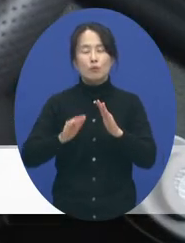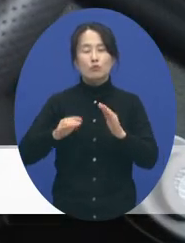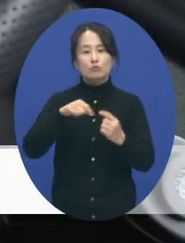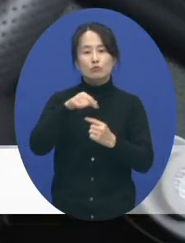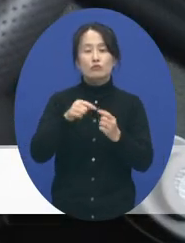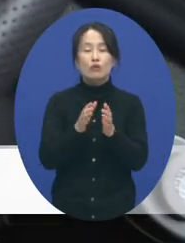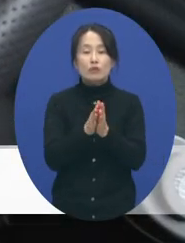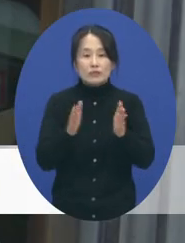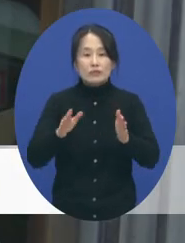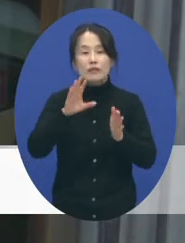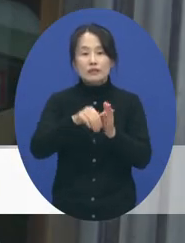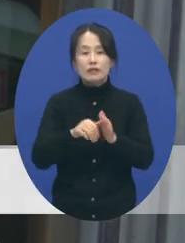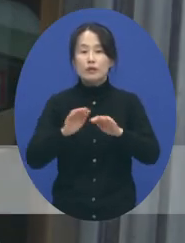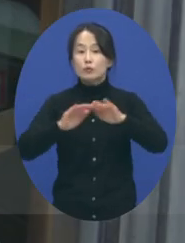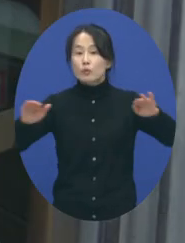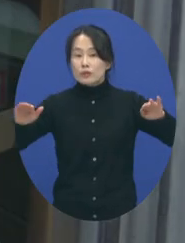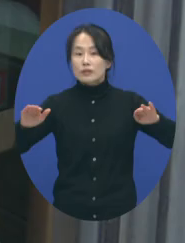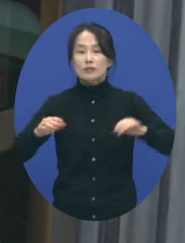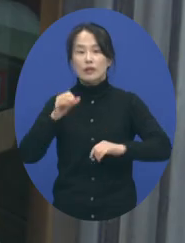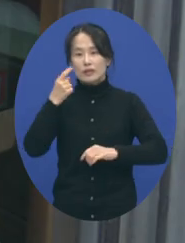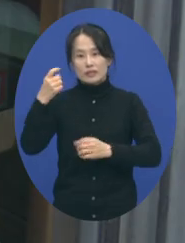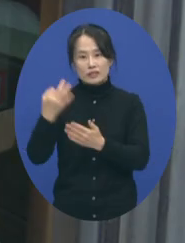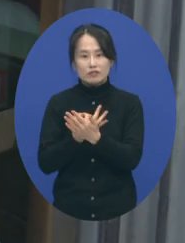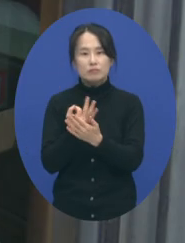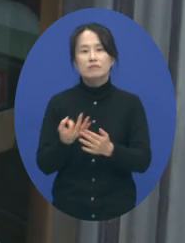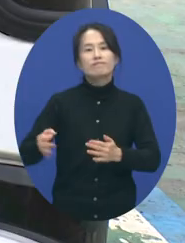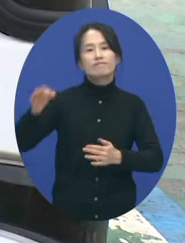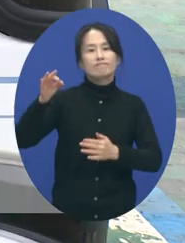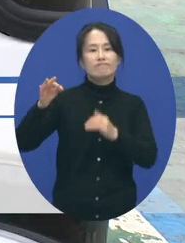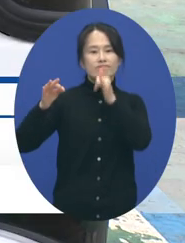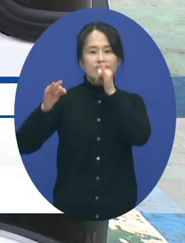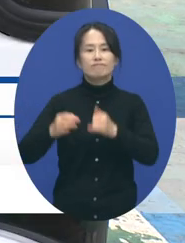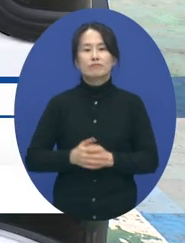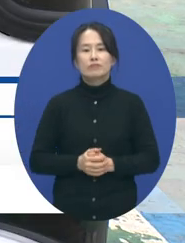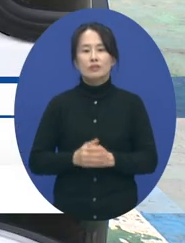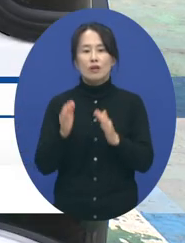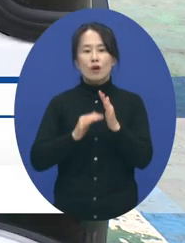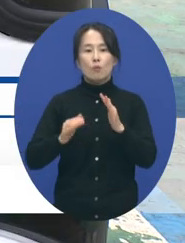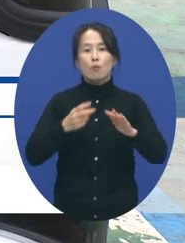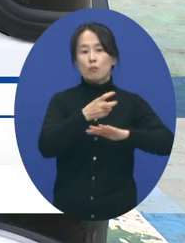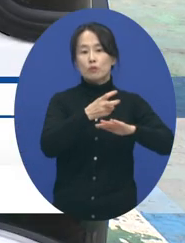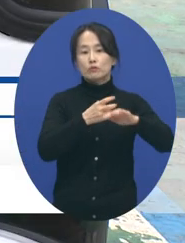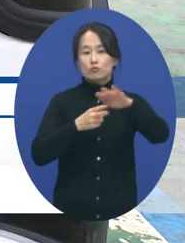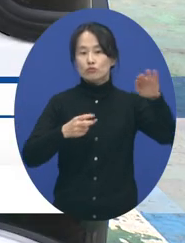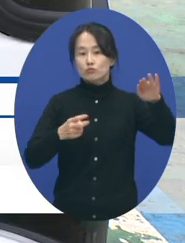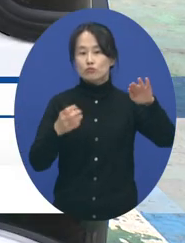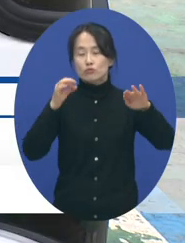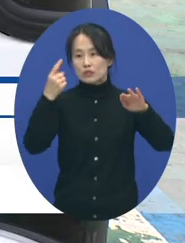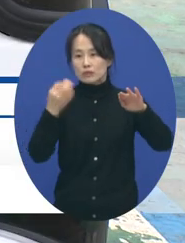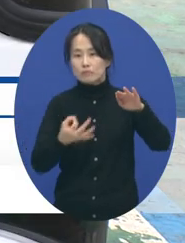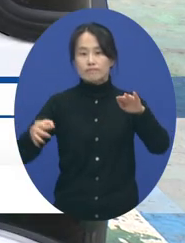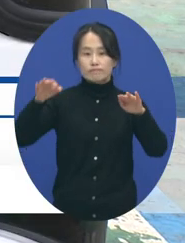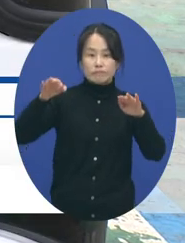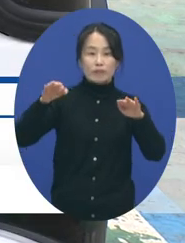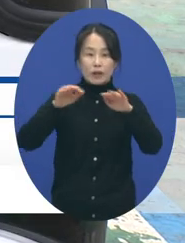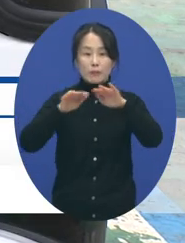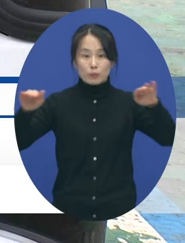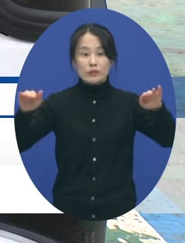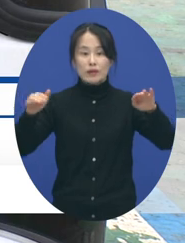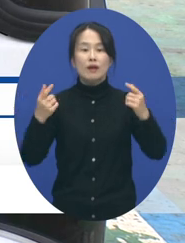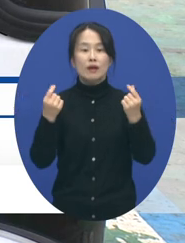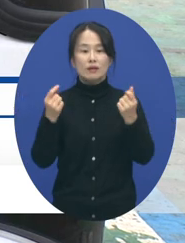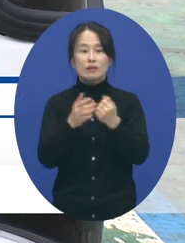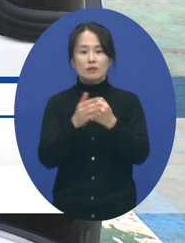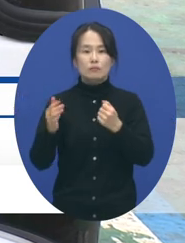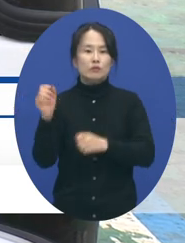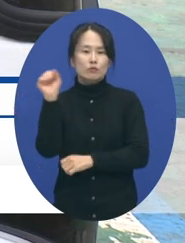중인 운전자와 동일한 수준으로 임금을 인상했습니다. 공공버스 수준으로 임금이 인상이 되니까는